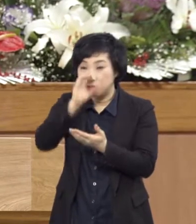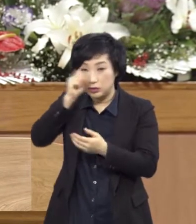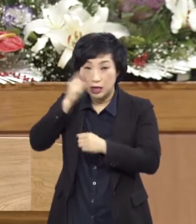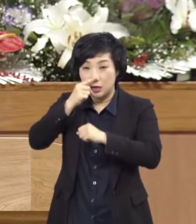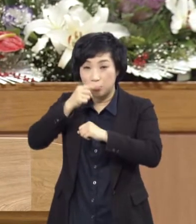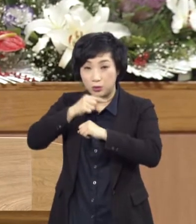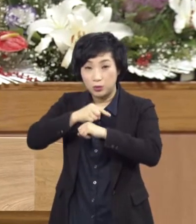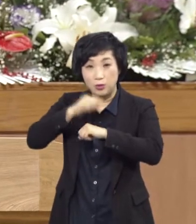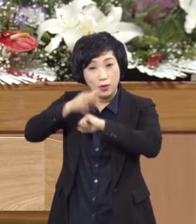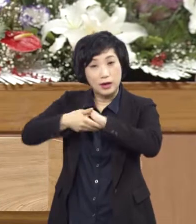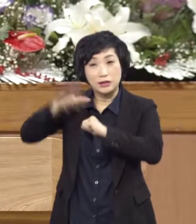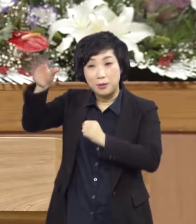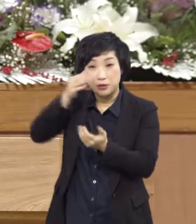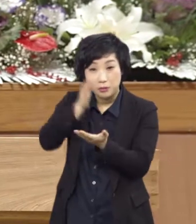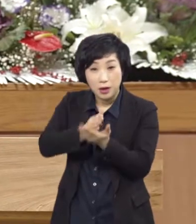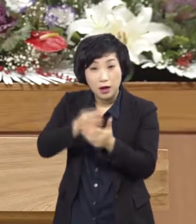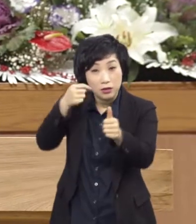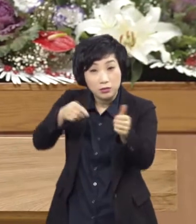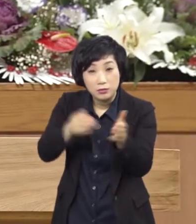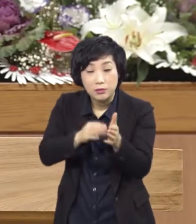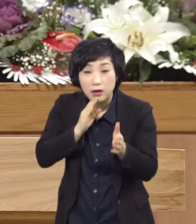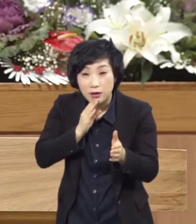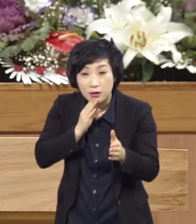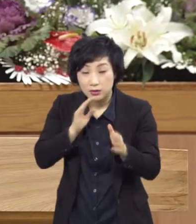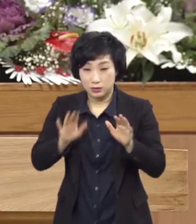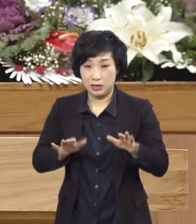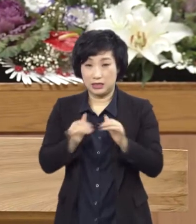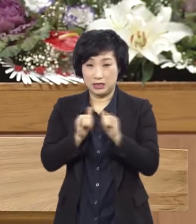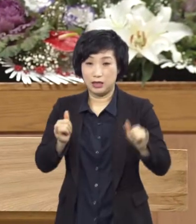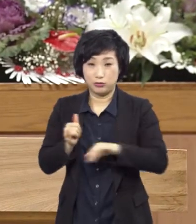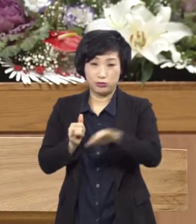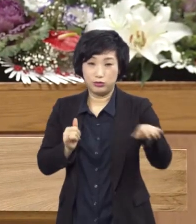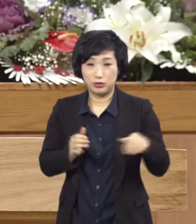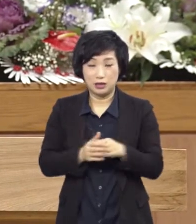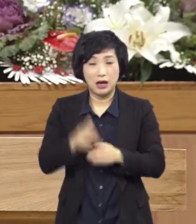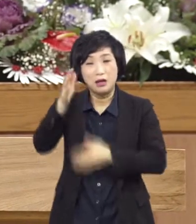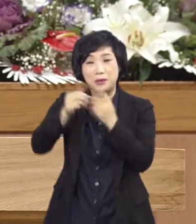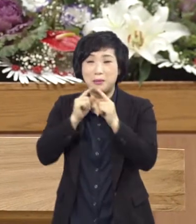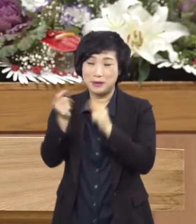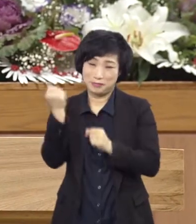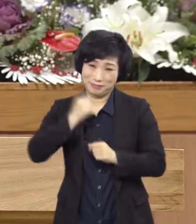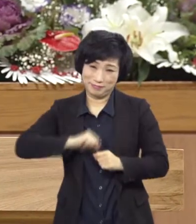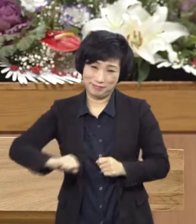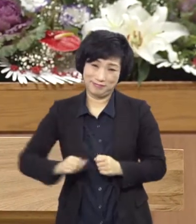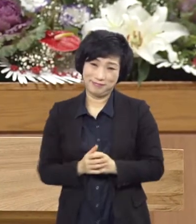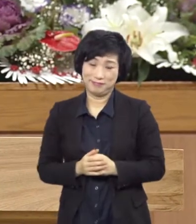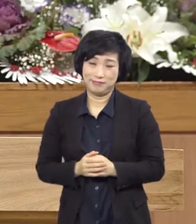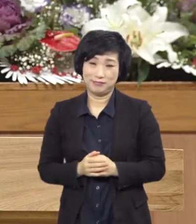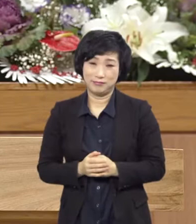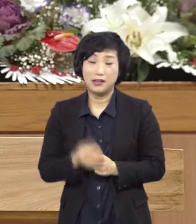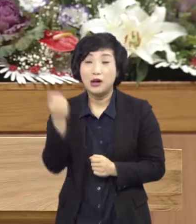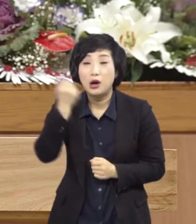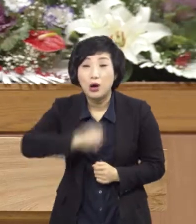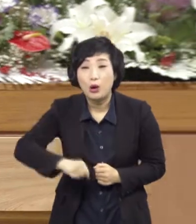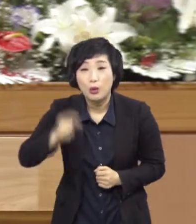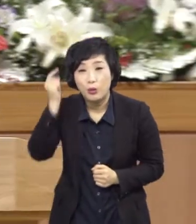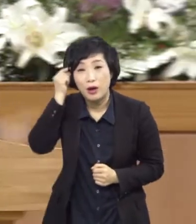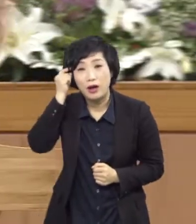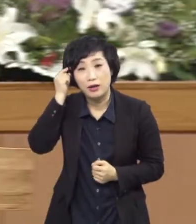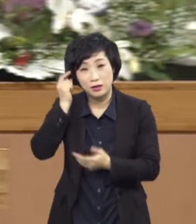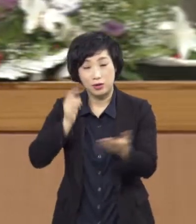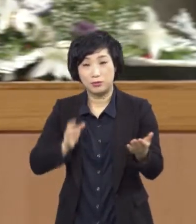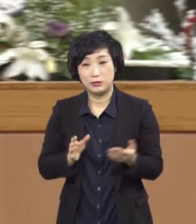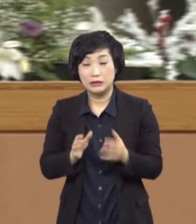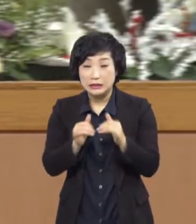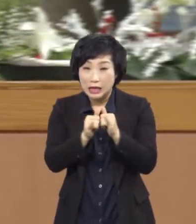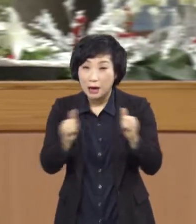말했으나 인간은 하나님의 말씀을 거역합니다. 거역하게 되는 것은